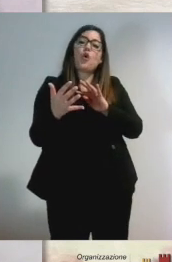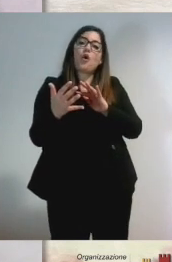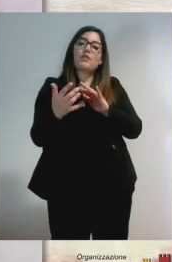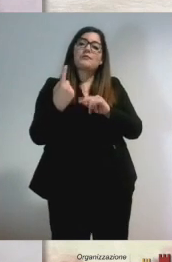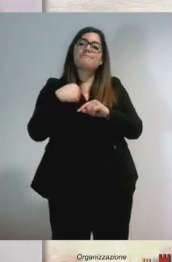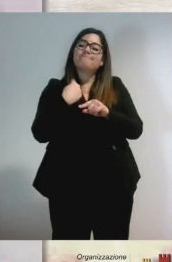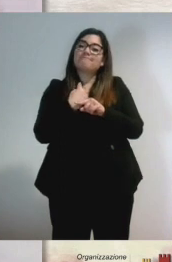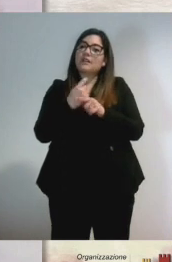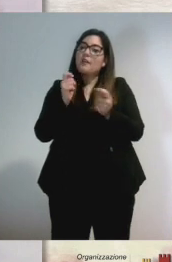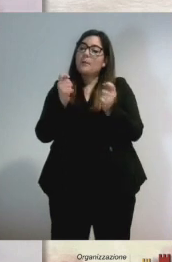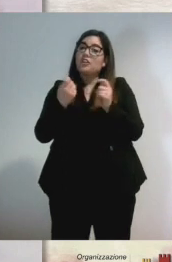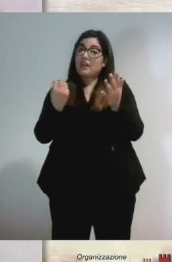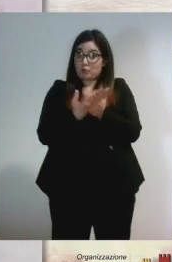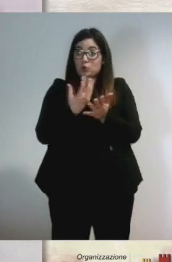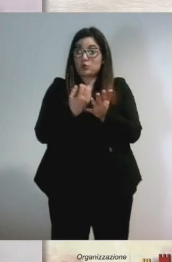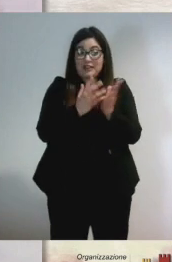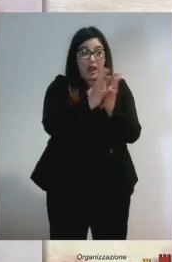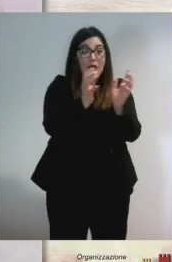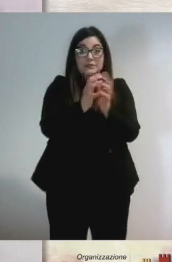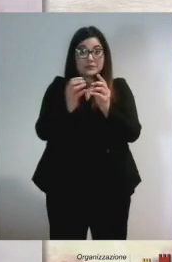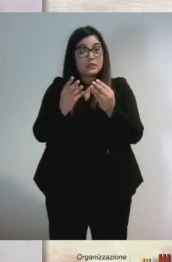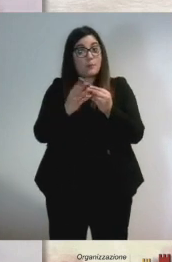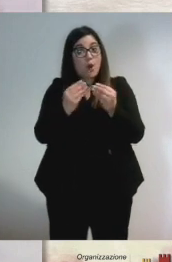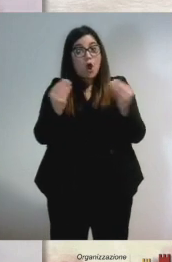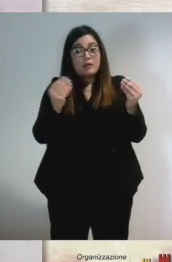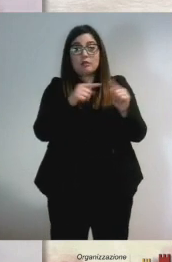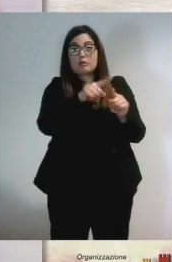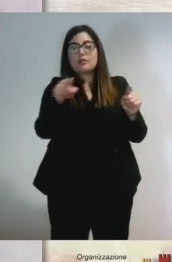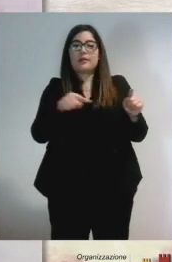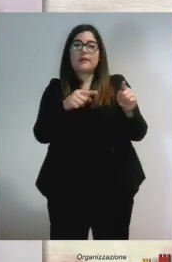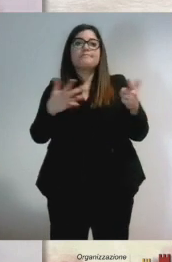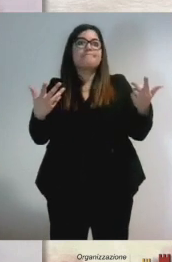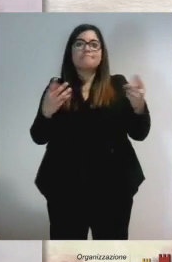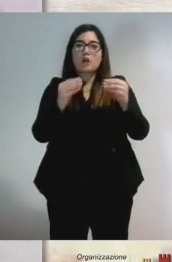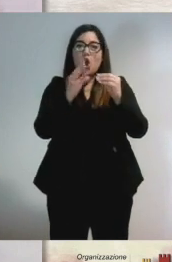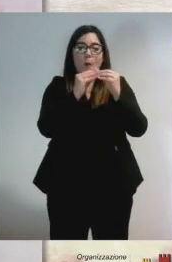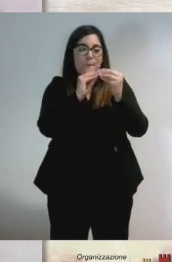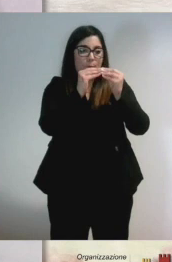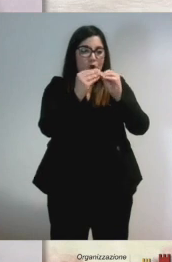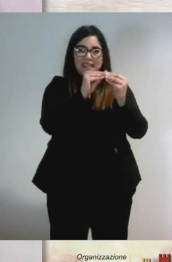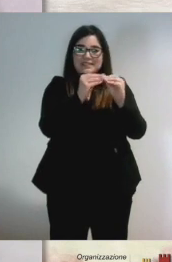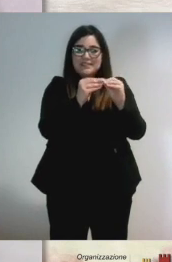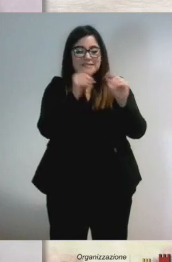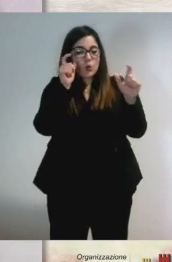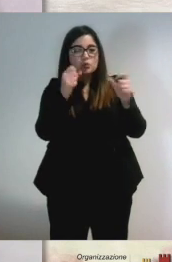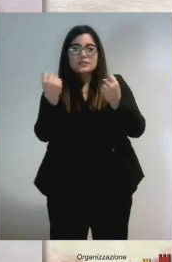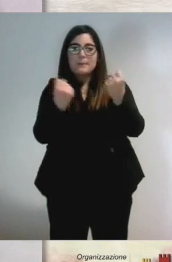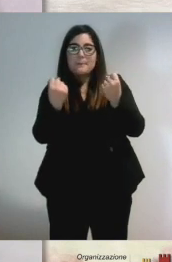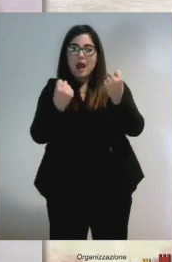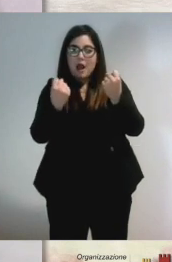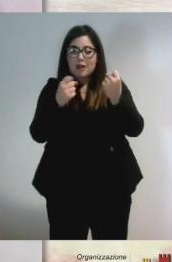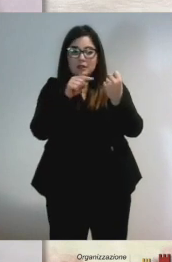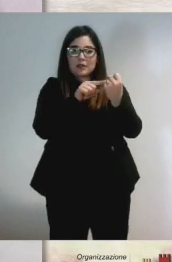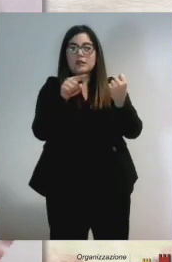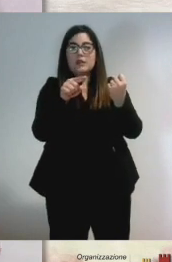produttive di tante aziende che magari si occupano di componentistica dell'automotive Dobbiamo cominciare a pensare